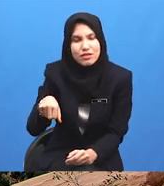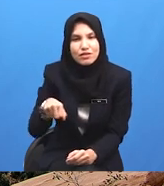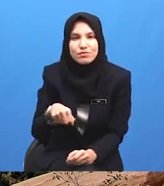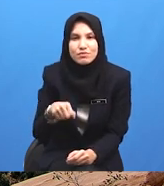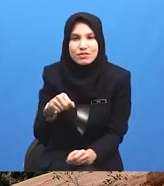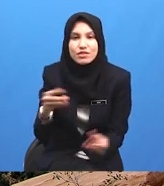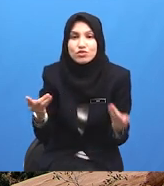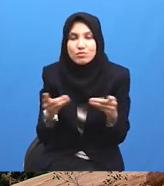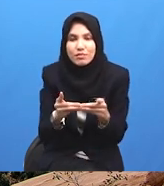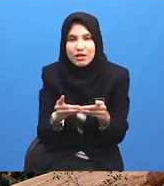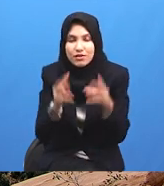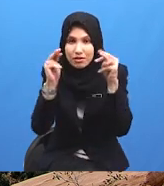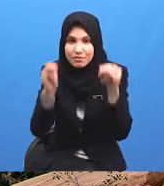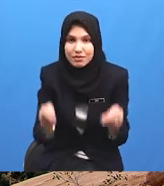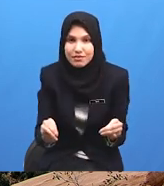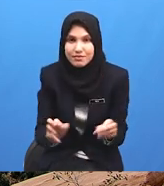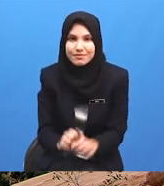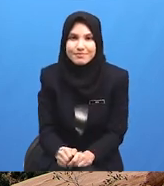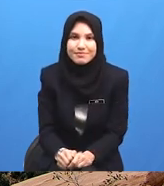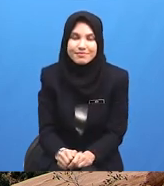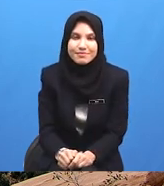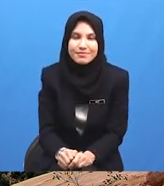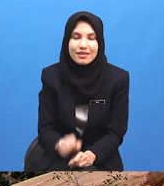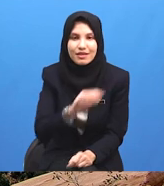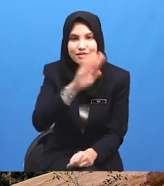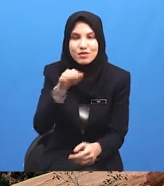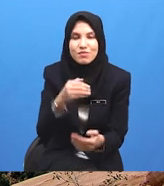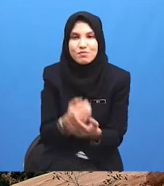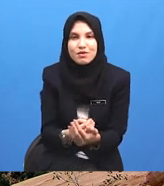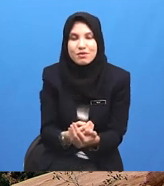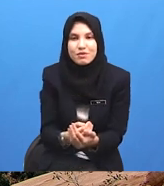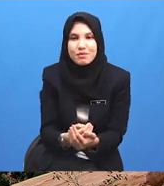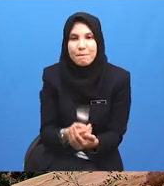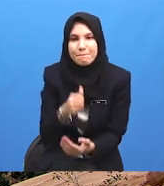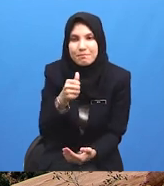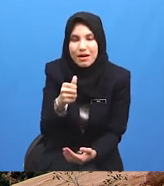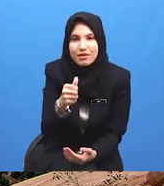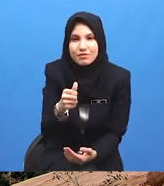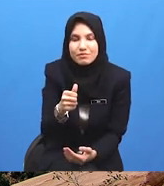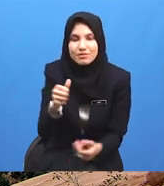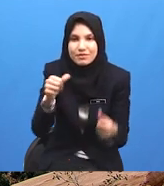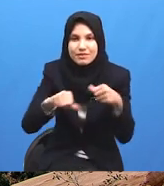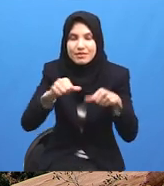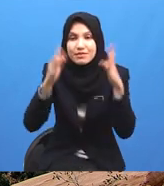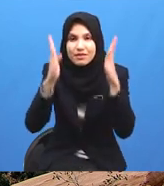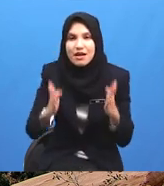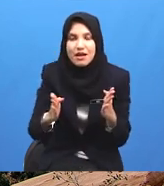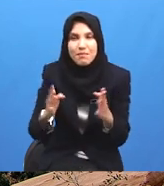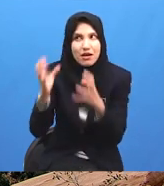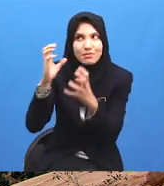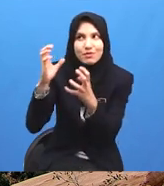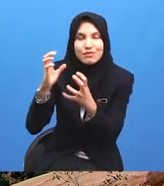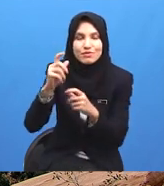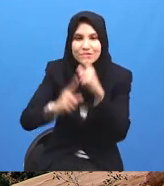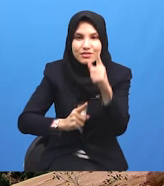Dan kamu semua merupakan bakal saintis yang akan menggoncang dunia sains. Teruskan